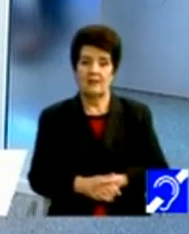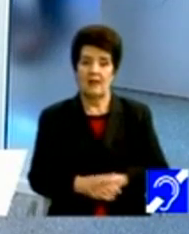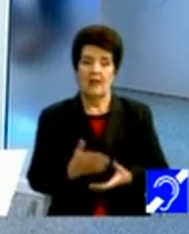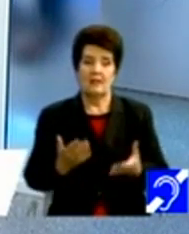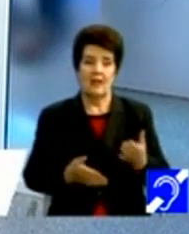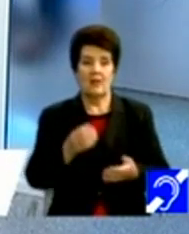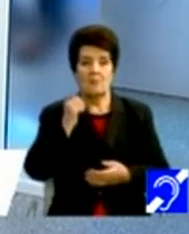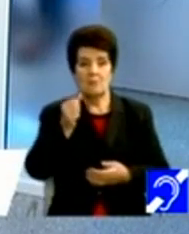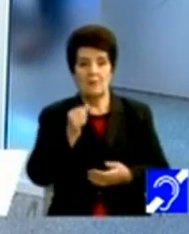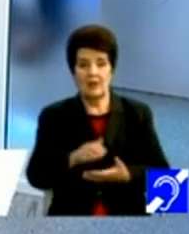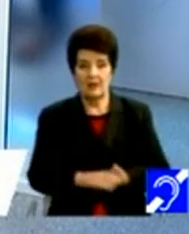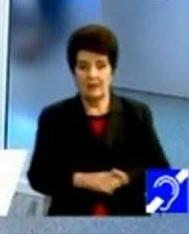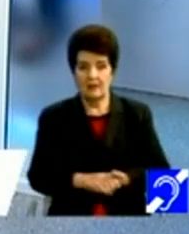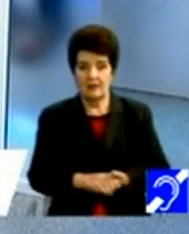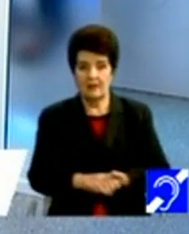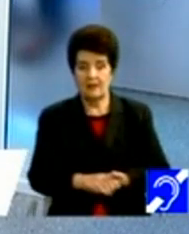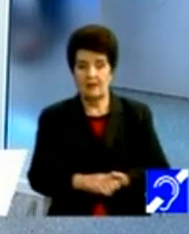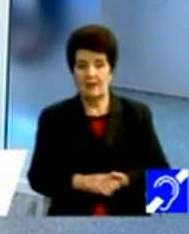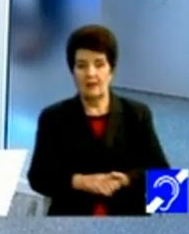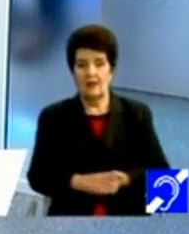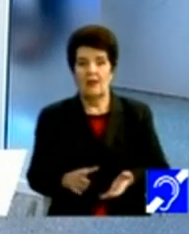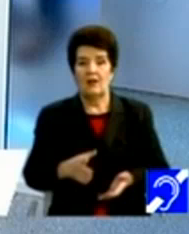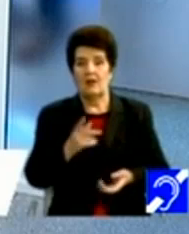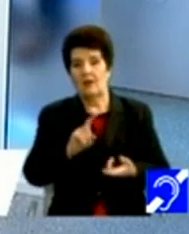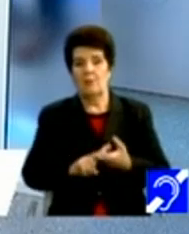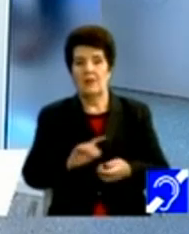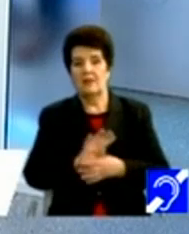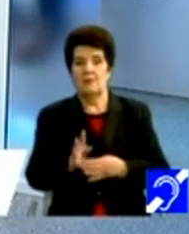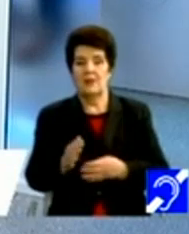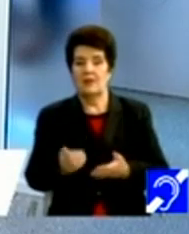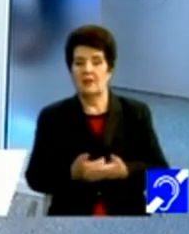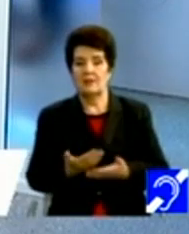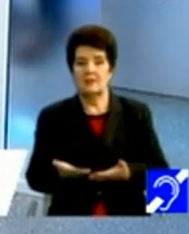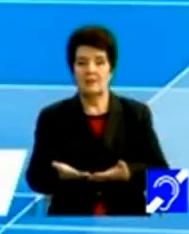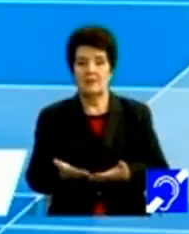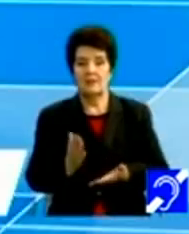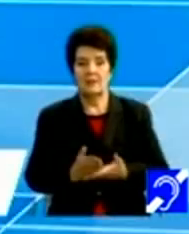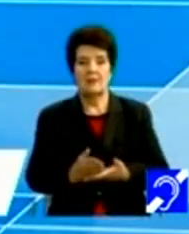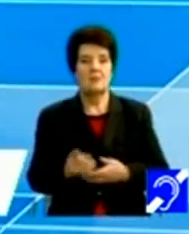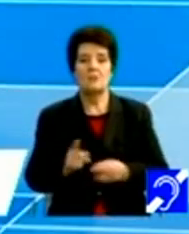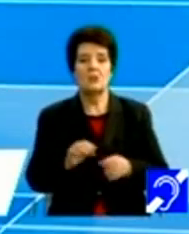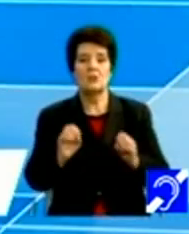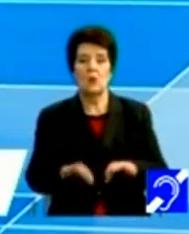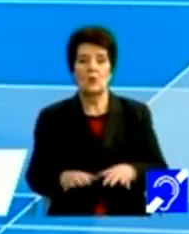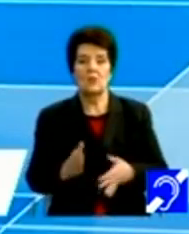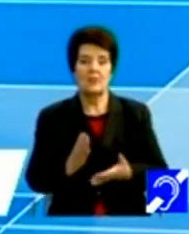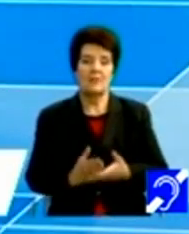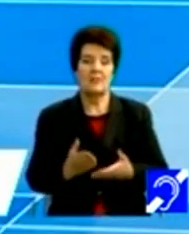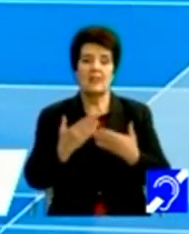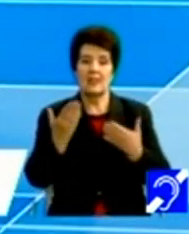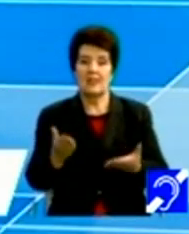Dacă mâine, poimâine ajungeți președinte, nu? Pandemia încă este aici. Ce soluție? Aveți vreun plan de